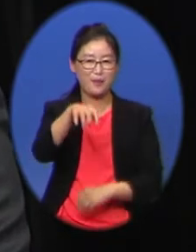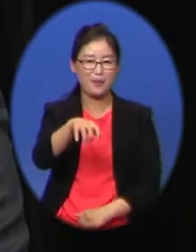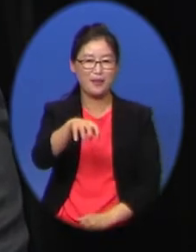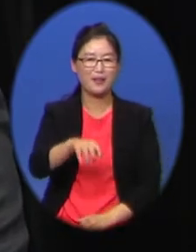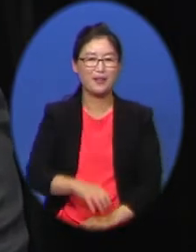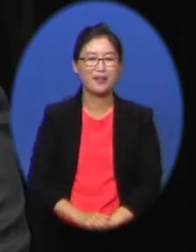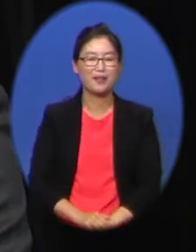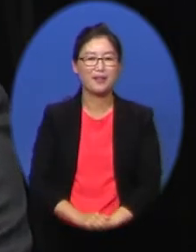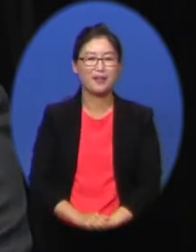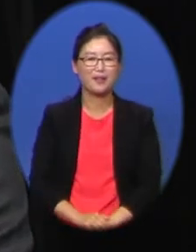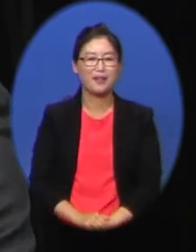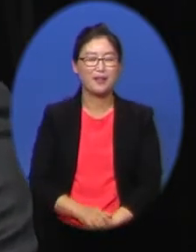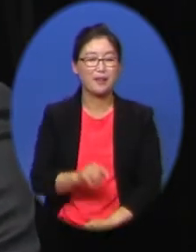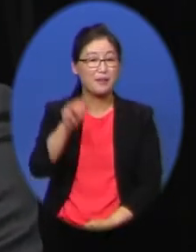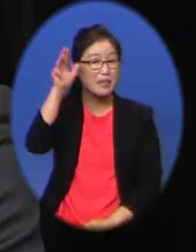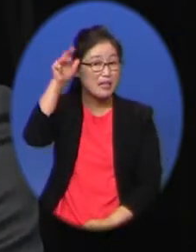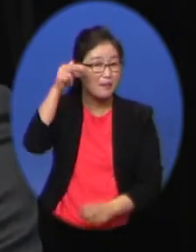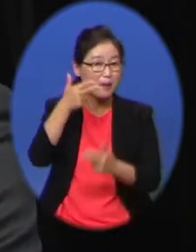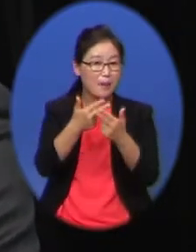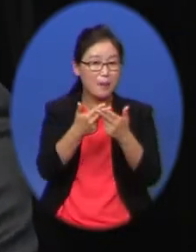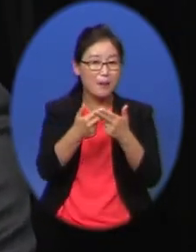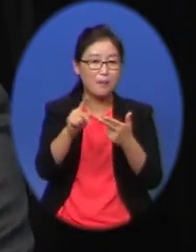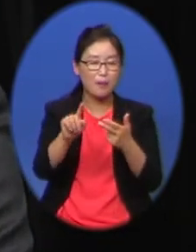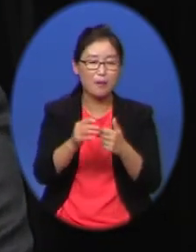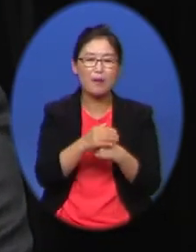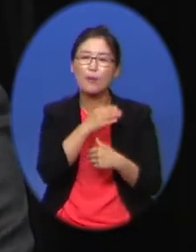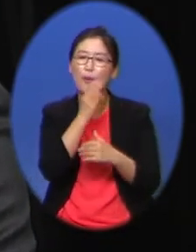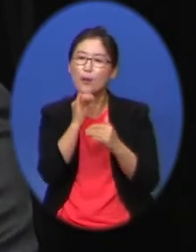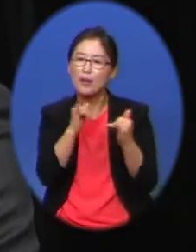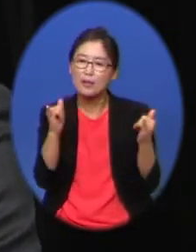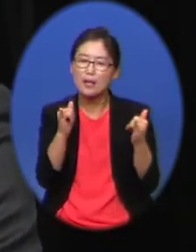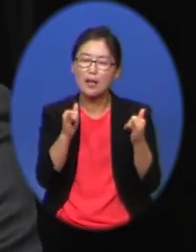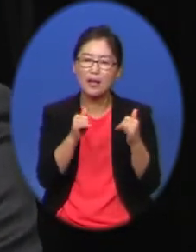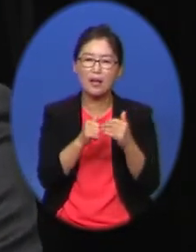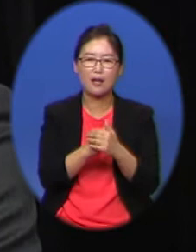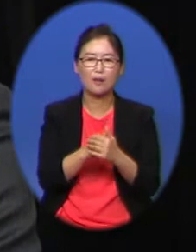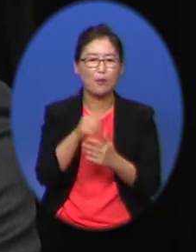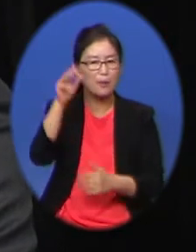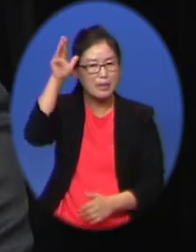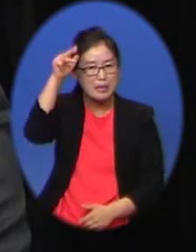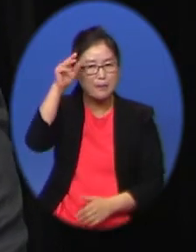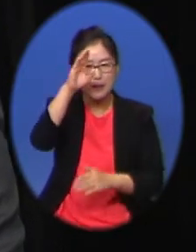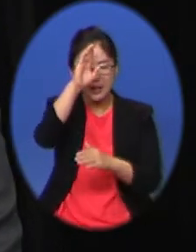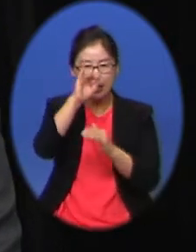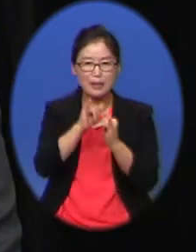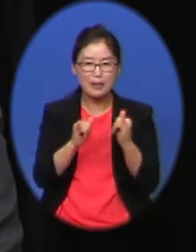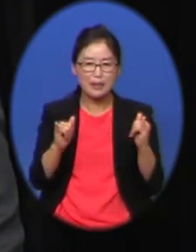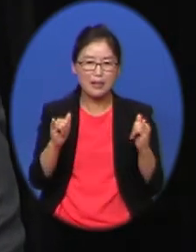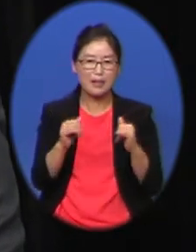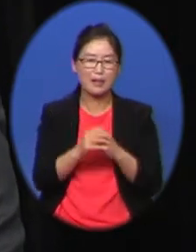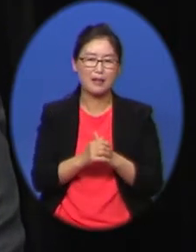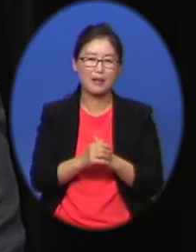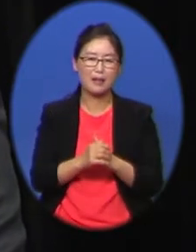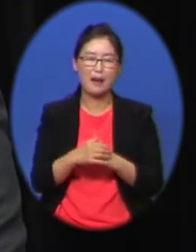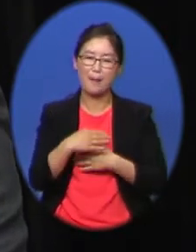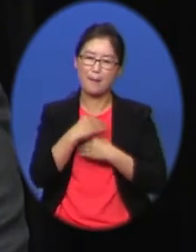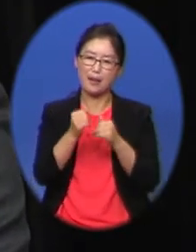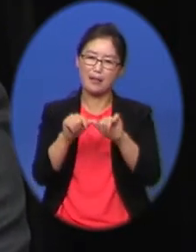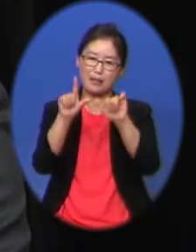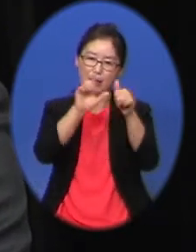치매협회에서는 특히 고령자 및 치매 환자들이 안전하게 노후를 살아가실 수 있도록 조력하기 위해 올해